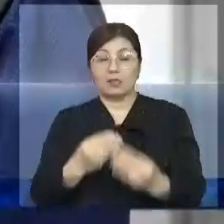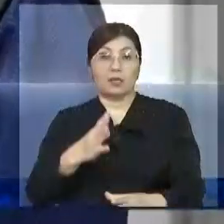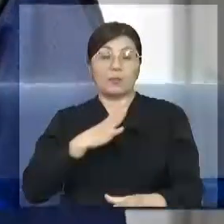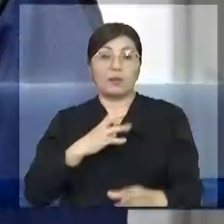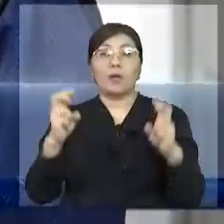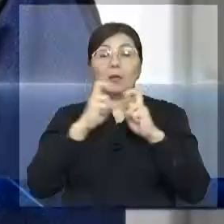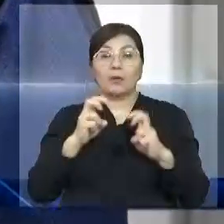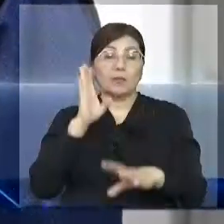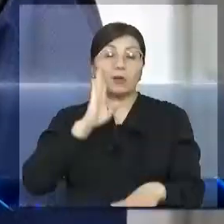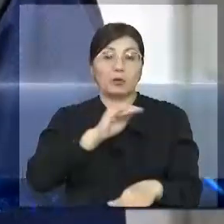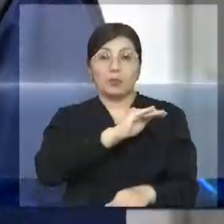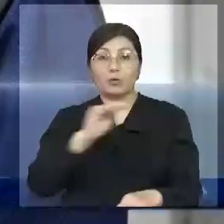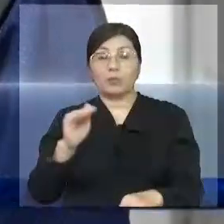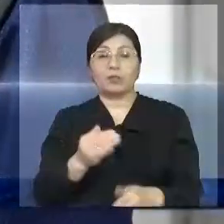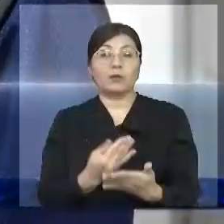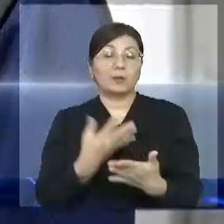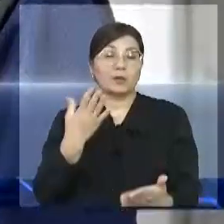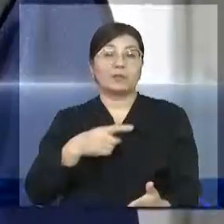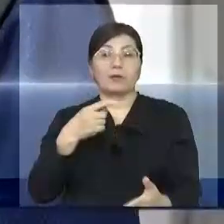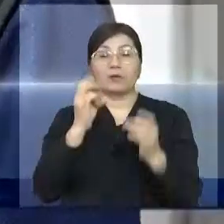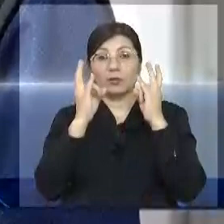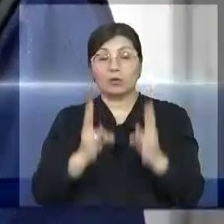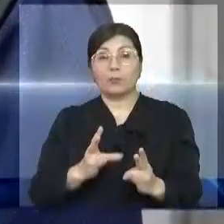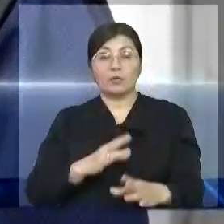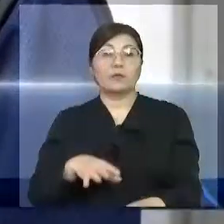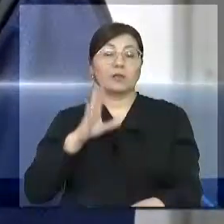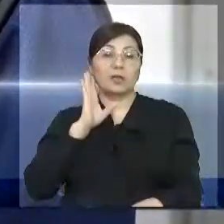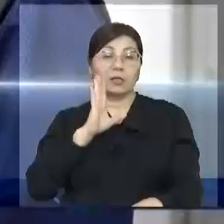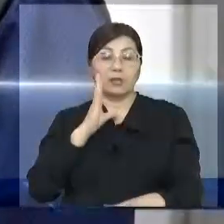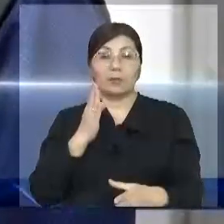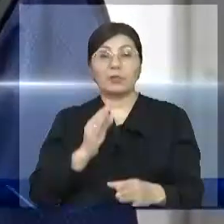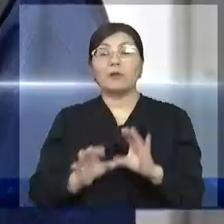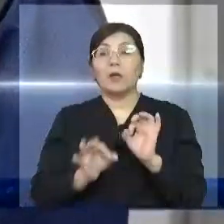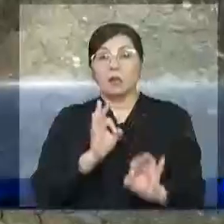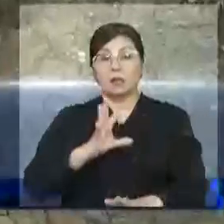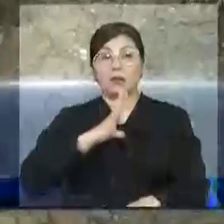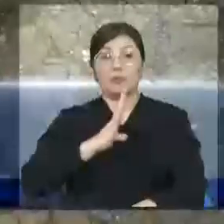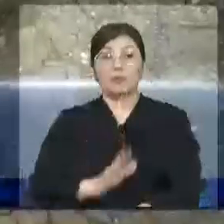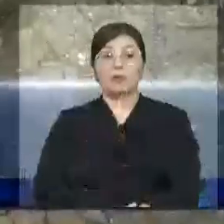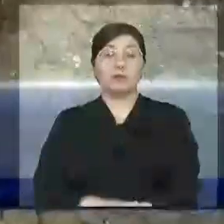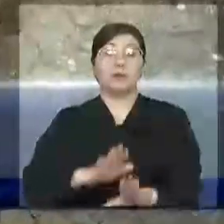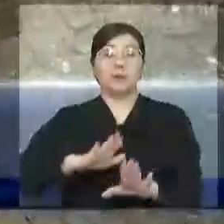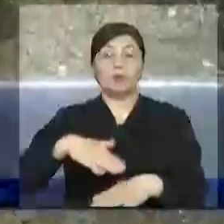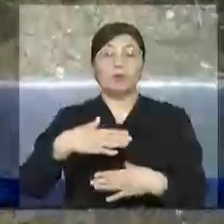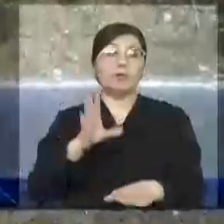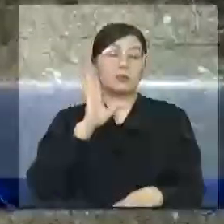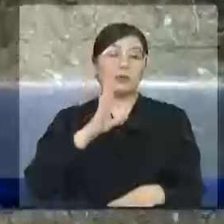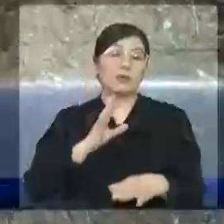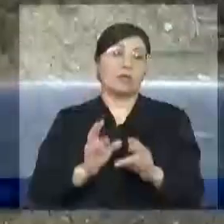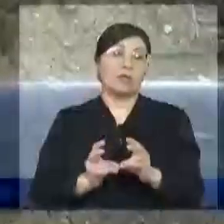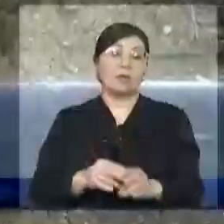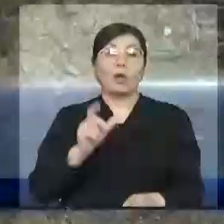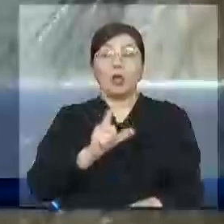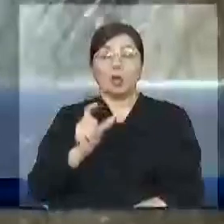воды. Оценив ситуацию, сказал, что опасность миновала, и река войдет в свое русло. Так и вышло. После того, как угроза паводка отступила, люди